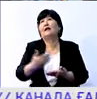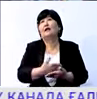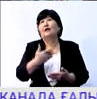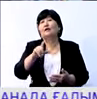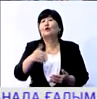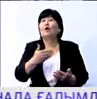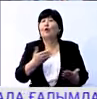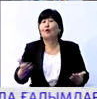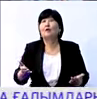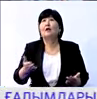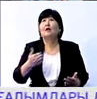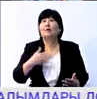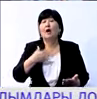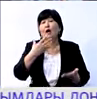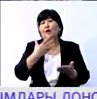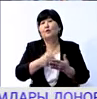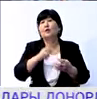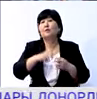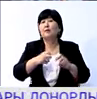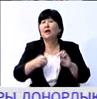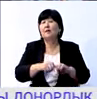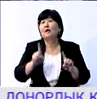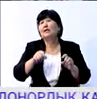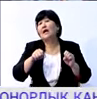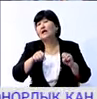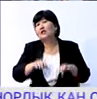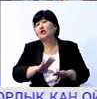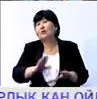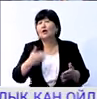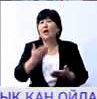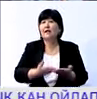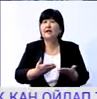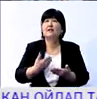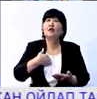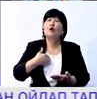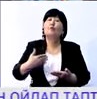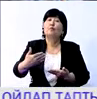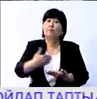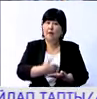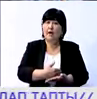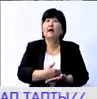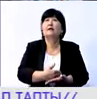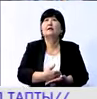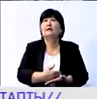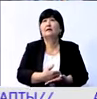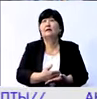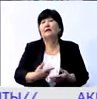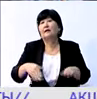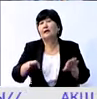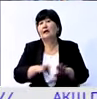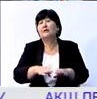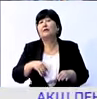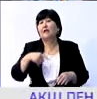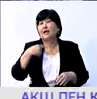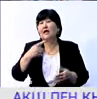ол кісілерде өздерінің проблемасы болса, бір шешілмей тұрған нәрселері болса, маған жанағы есікті ашып, кәдімгідей